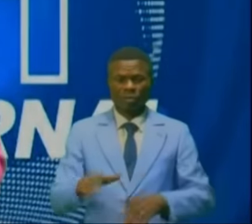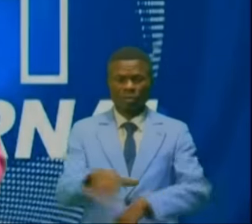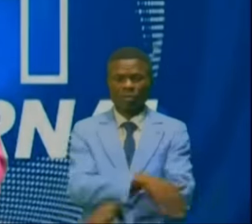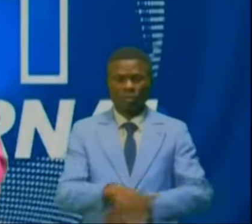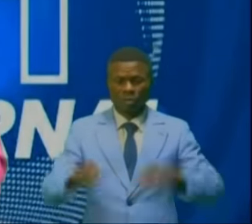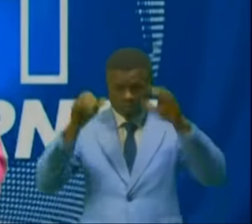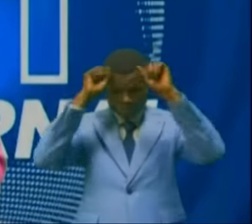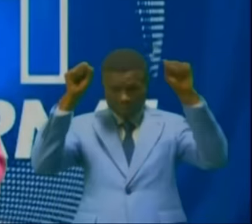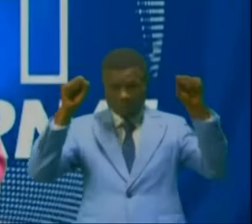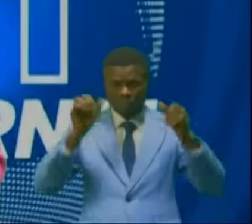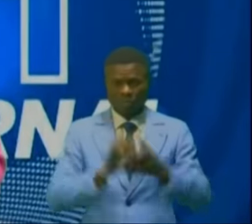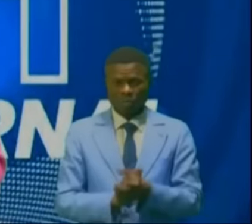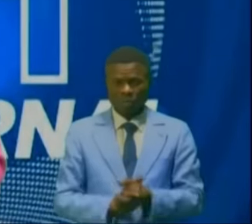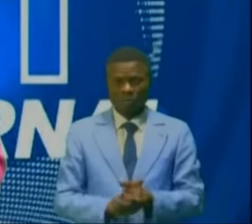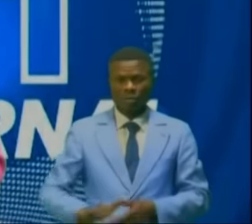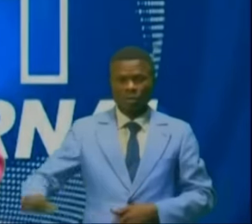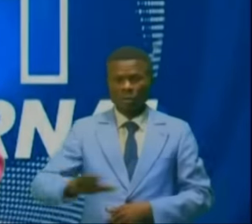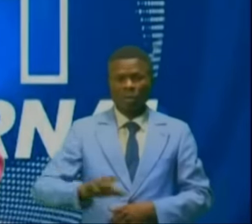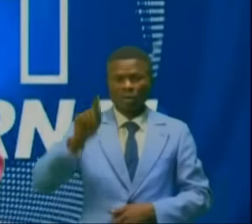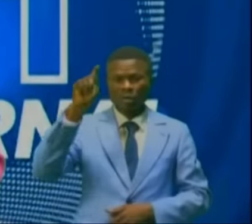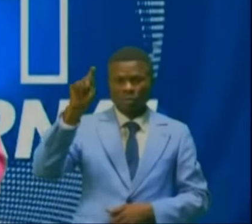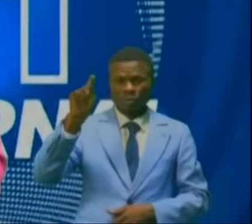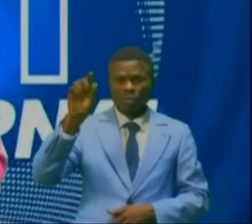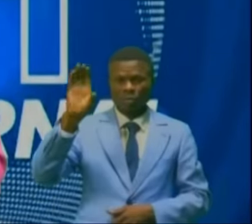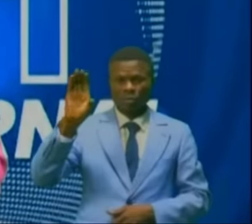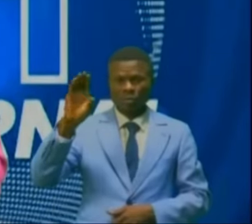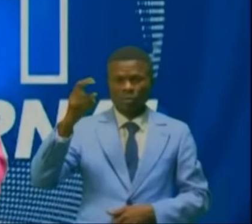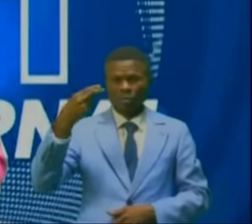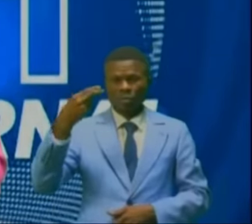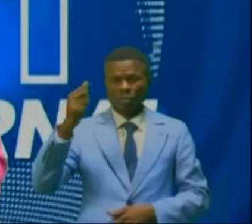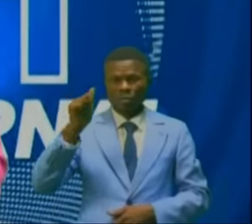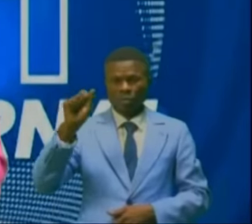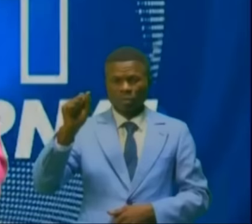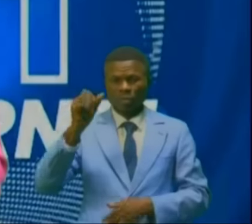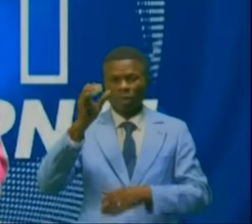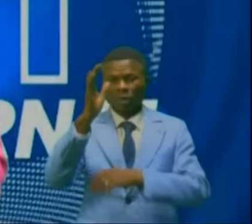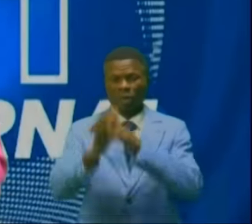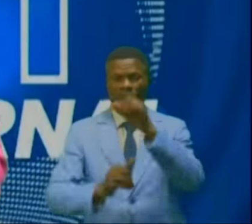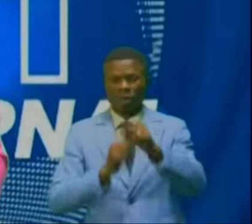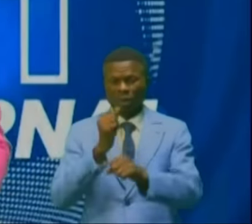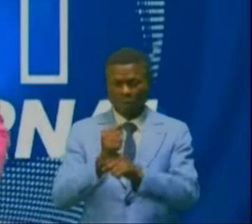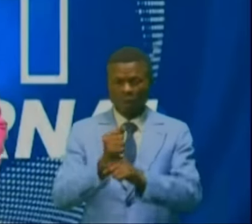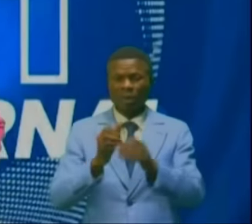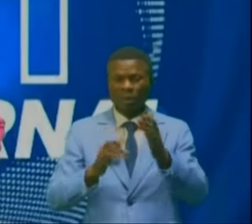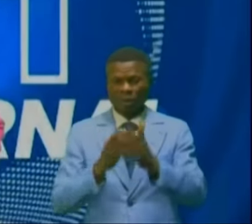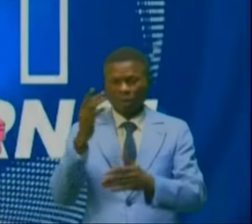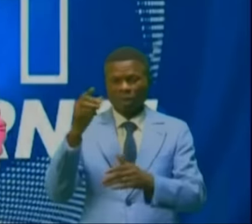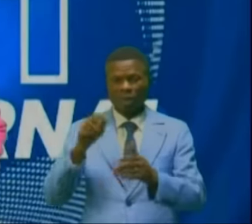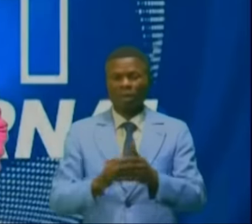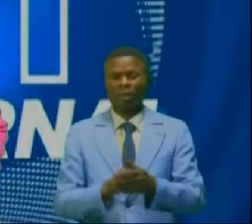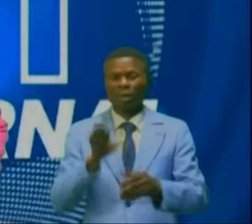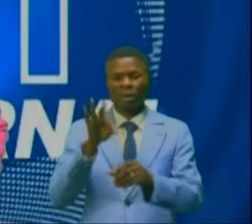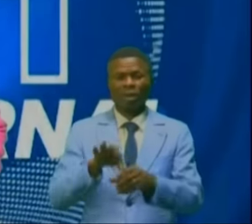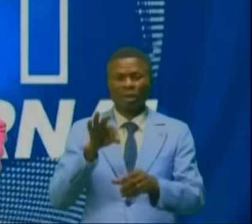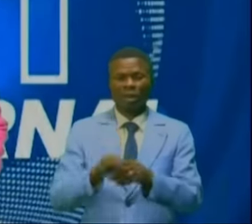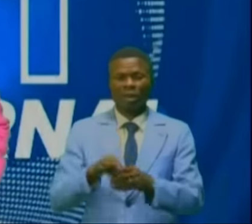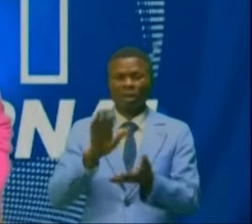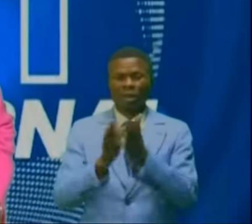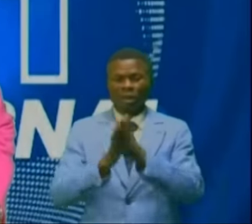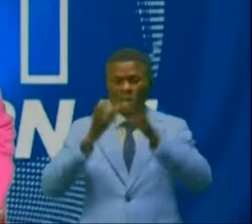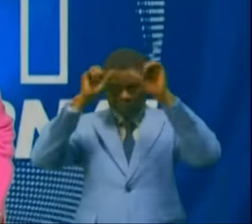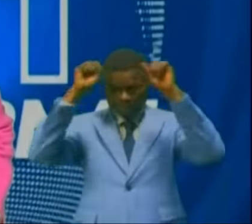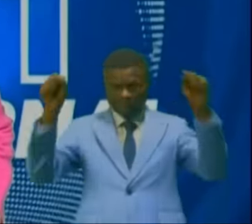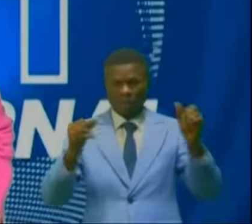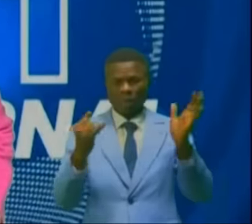Le président Idriss Déby a prêté serment ce jeudi pour un cinquième mandat, une fois renouvelable. Son élection à la présidentielle du 6